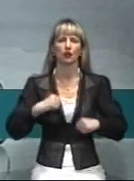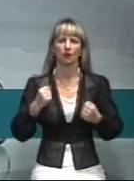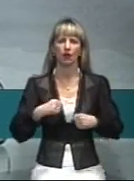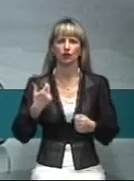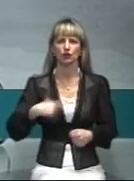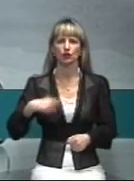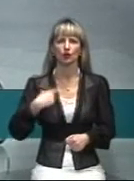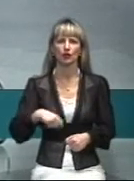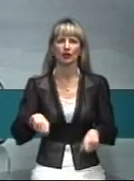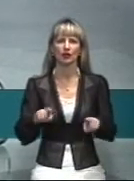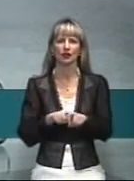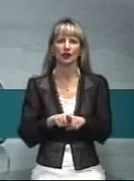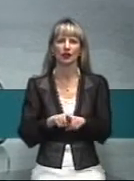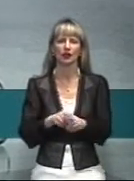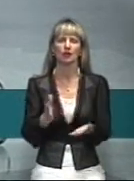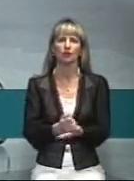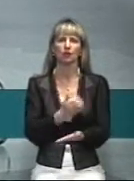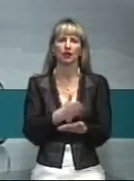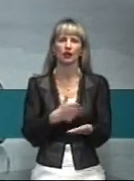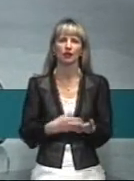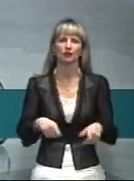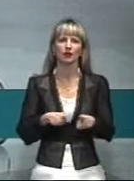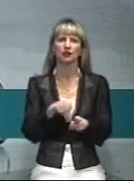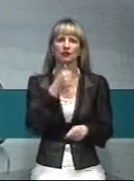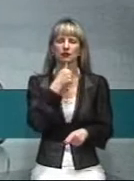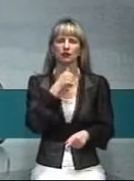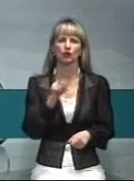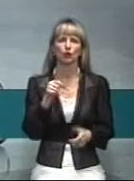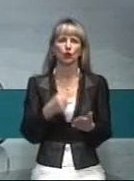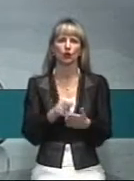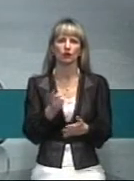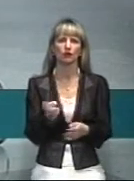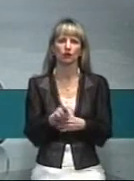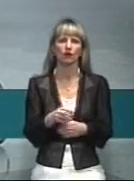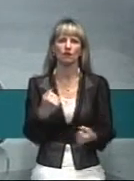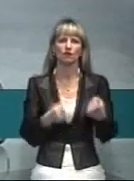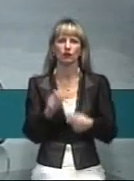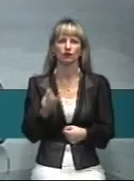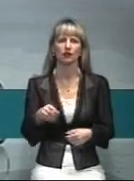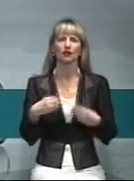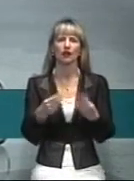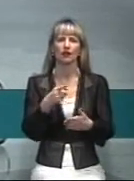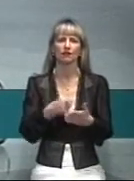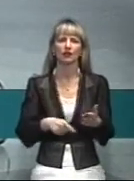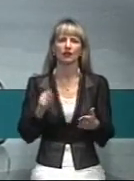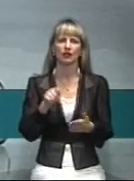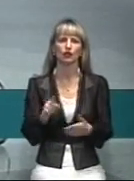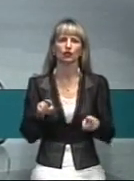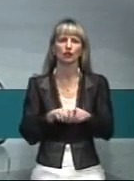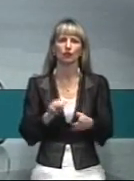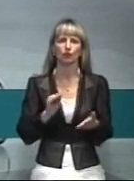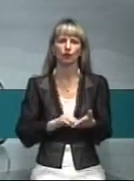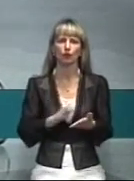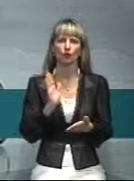собі такі, якось заробити хліб таким чином, да, щоб до них зверталися водії, і вони їм дають надію на те, що такі постанови